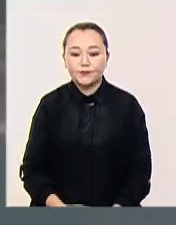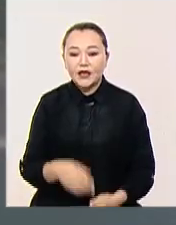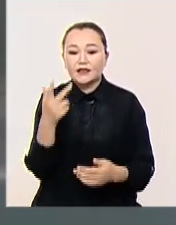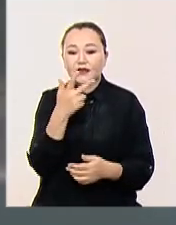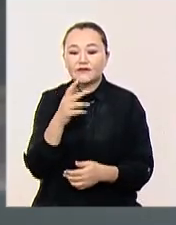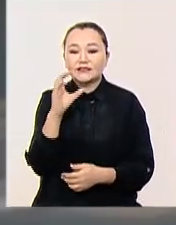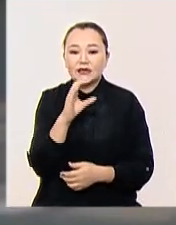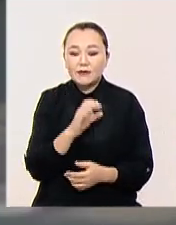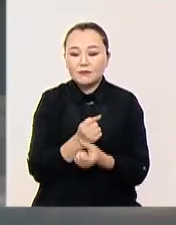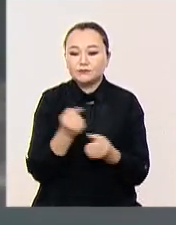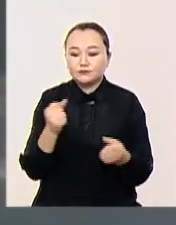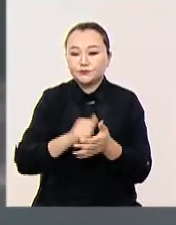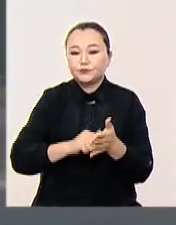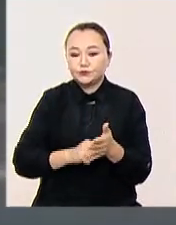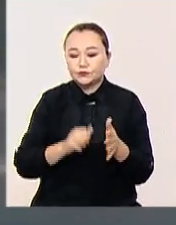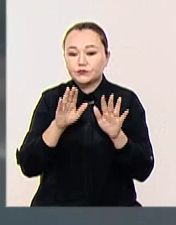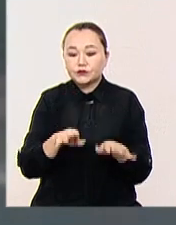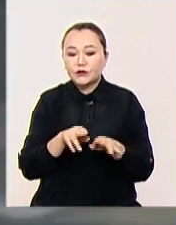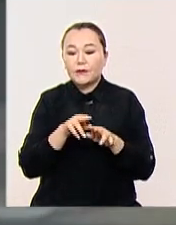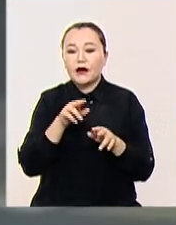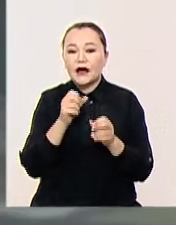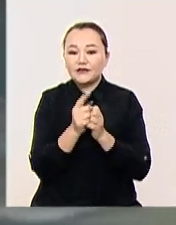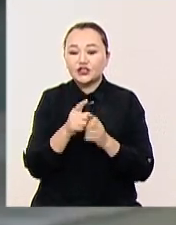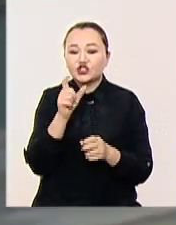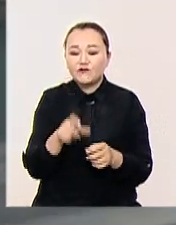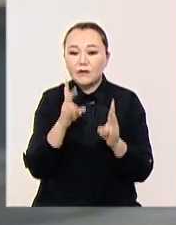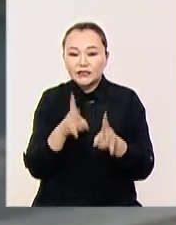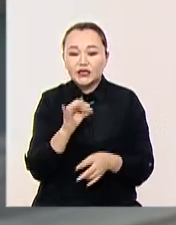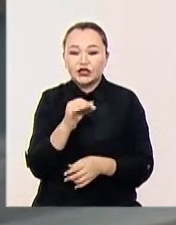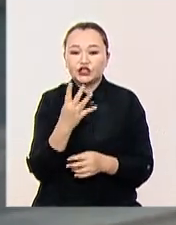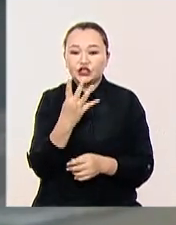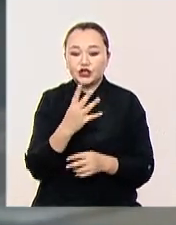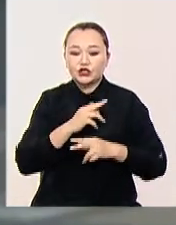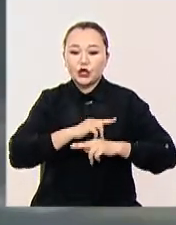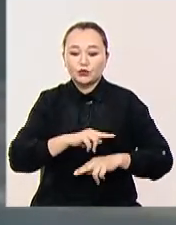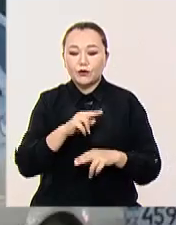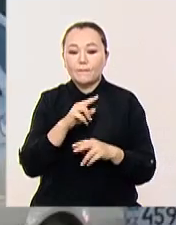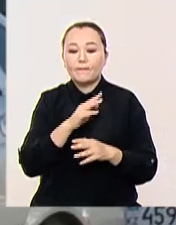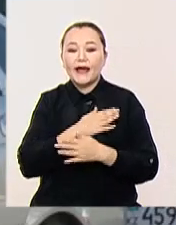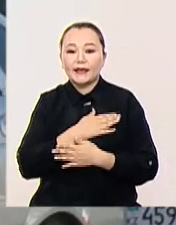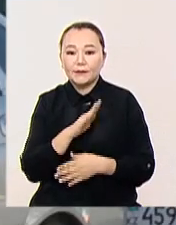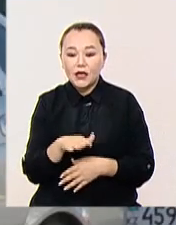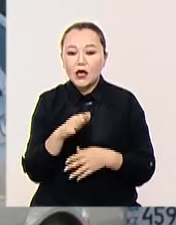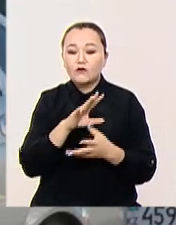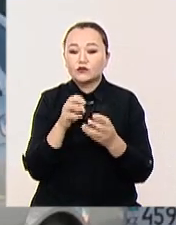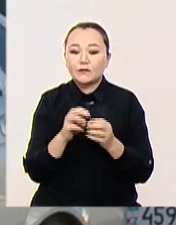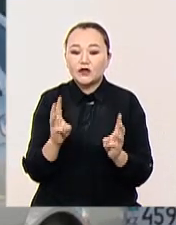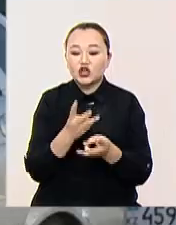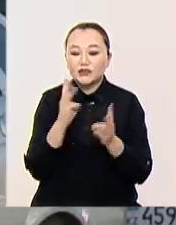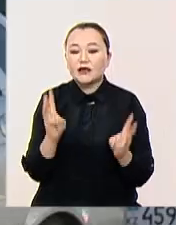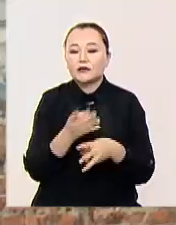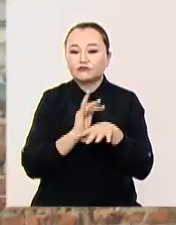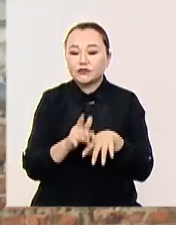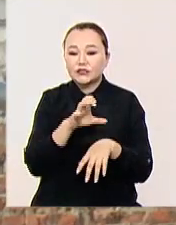3 сентября из-за взрыва в оружейной палате 11 человек пострадали и четверо сотрудников погибли. В результате пожара сгорели